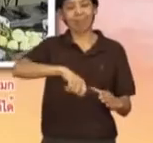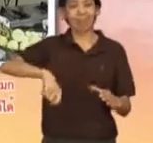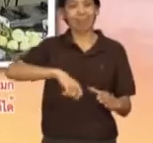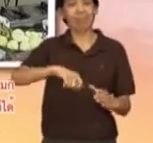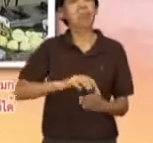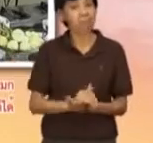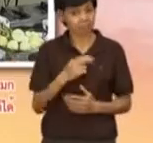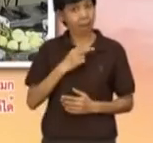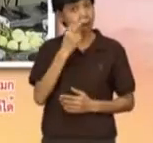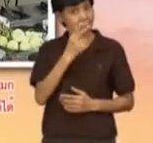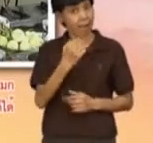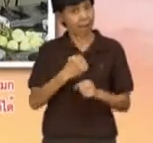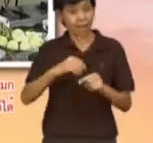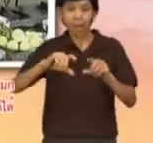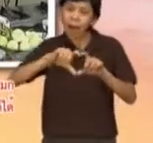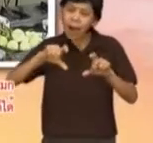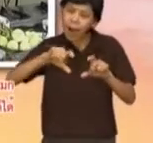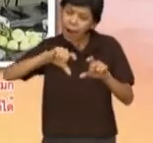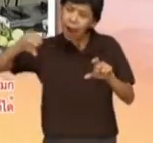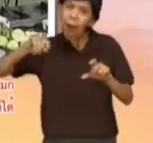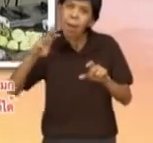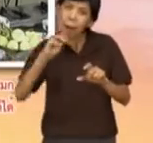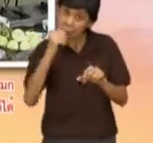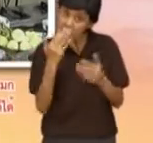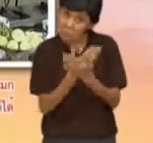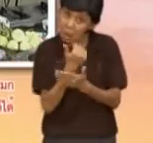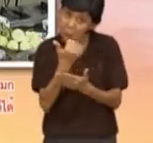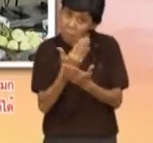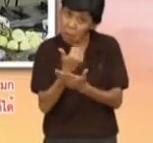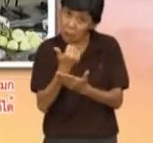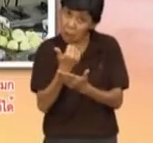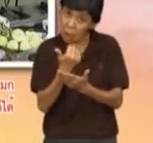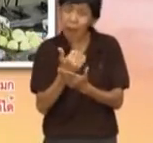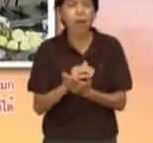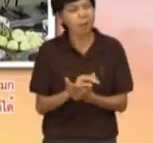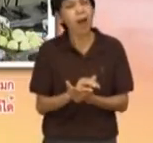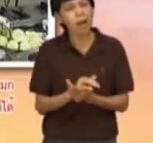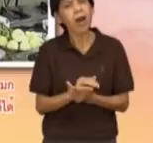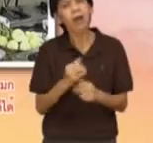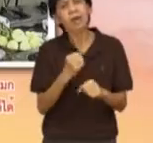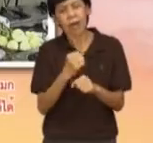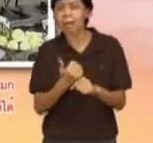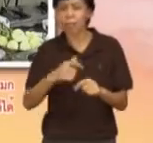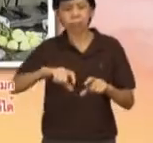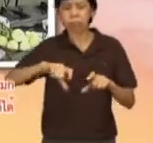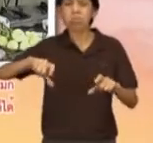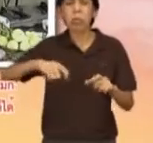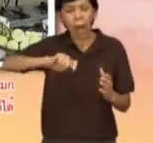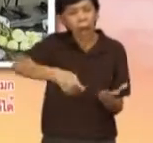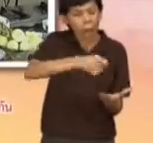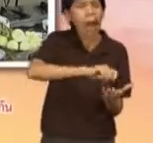คุณผู้ชมที่บ้านไม่มีไม้พายแบบลักษณะแบบนี้นี่ใช้อย่างอื่นแทนได้ไหมทับพี ได้ทับพีอะไรก็ได้ทับพีตักข้าว แต่ว่าอย่างนี้สะดวกไงคะมัน